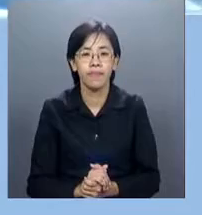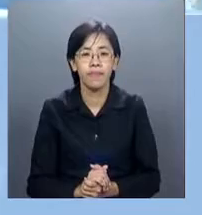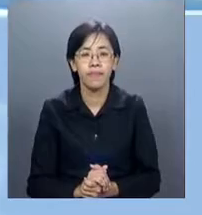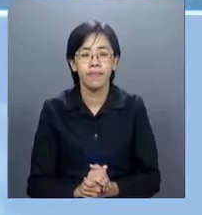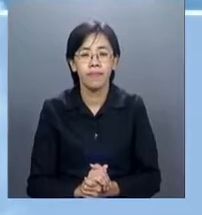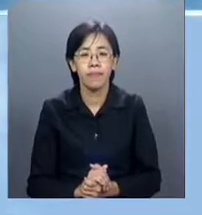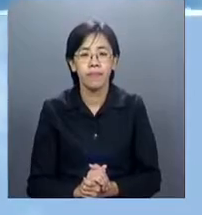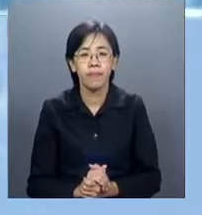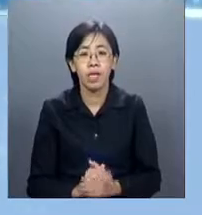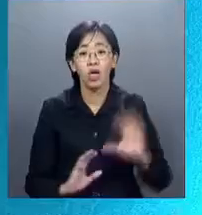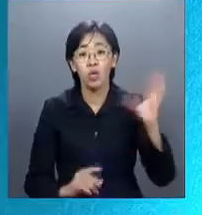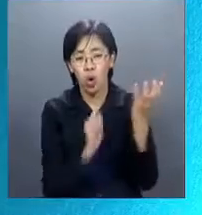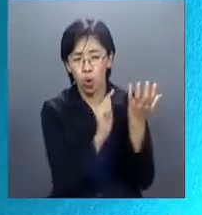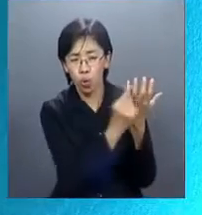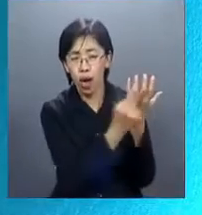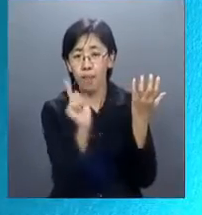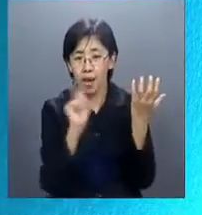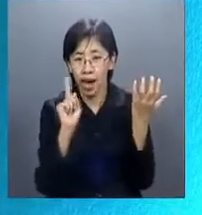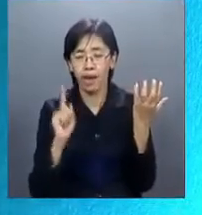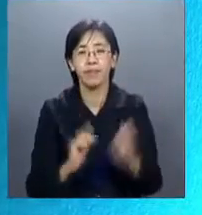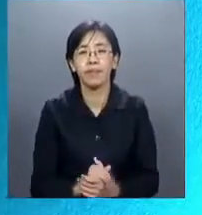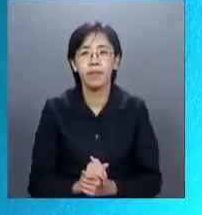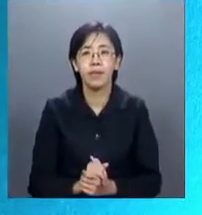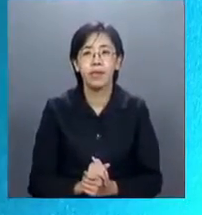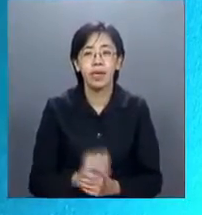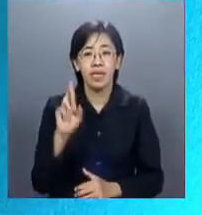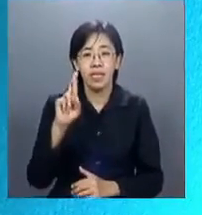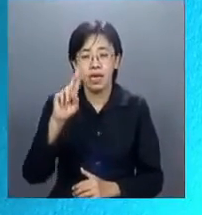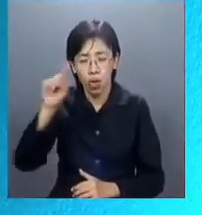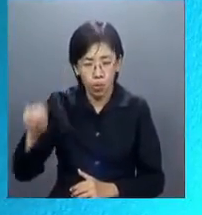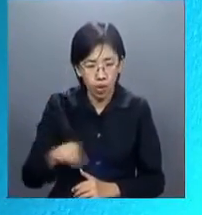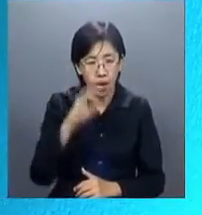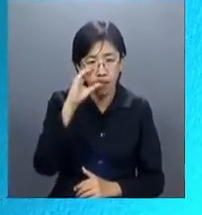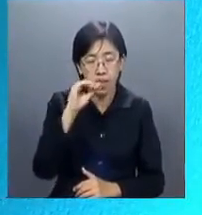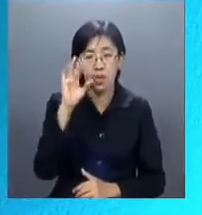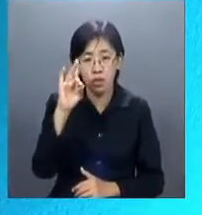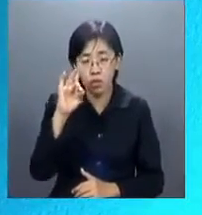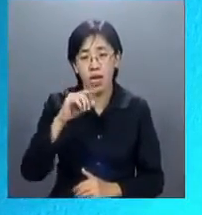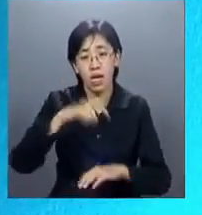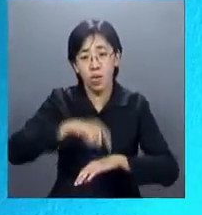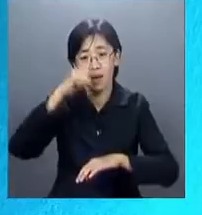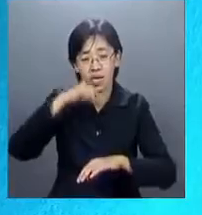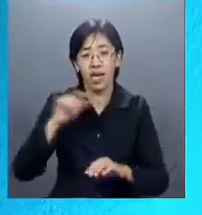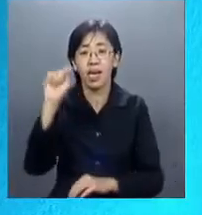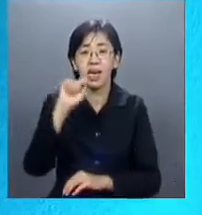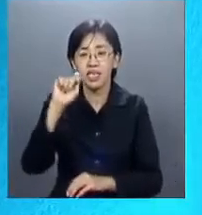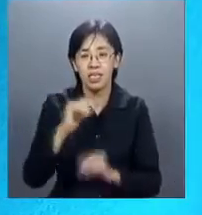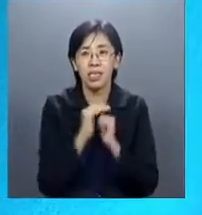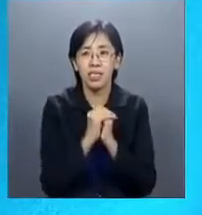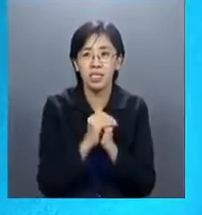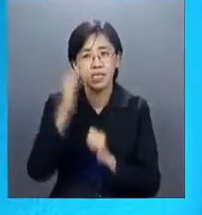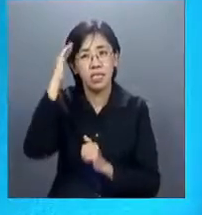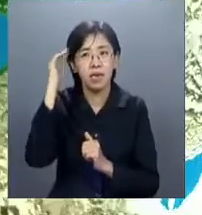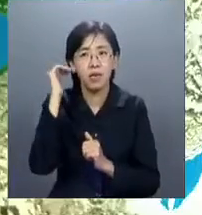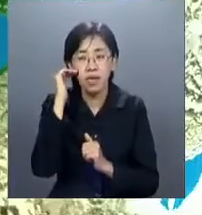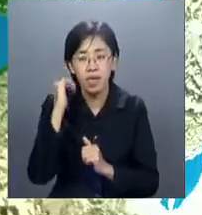จสอบสภาพอากาศรอบโลกกันนะคะช่วงเวลาเที่ยงถึง2ทุ่มคืนนี้ตามเวลาในประเทศไทยค่ะเริ่มจากทวีปเอเชียปักกิ่งโซลโตเกียวและ